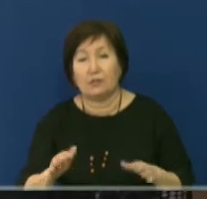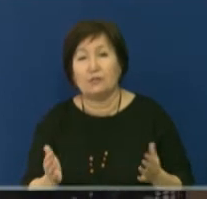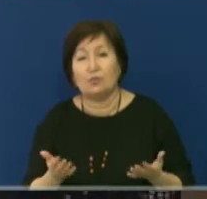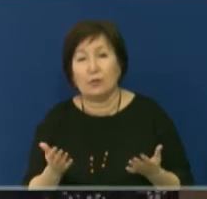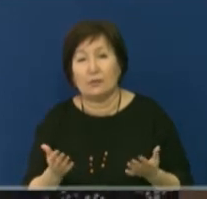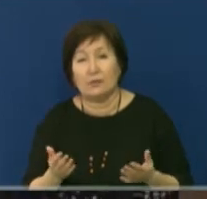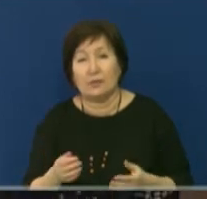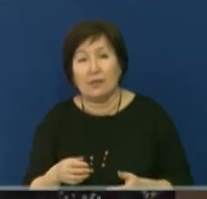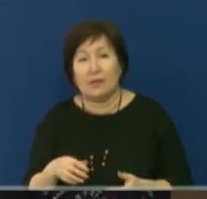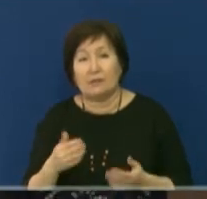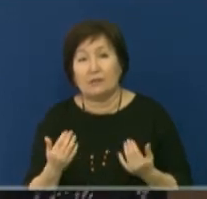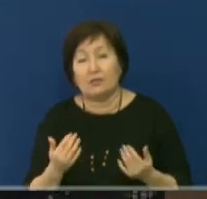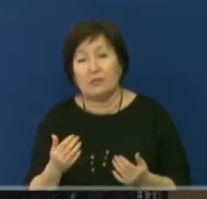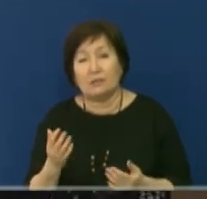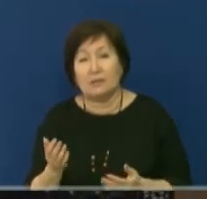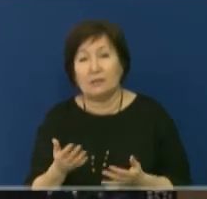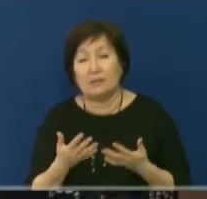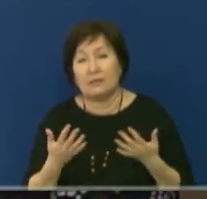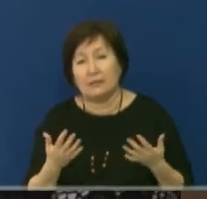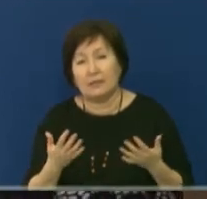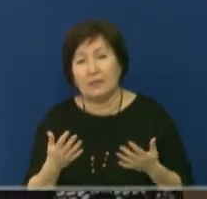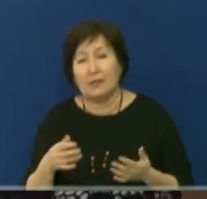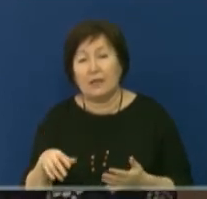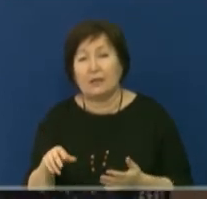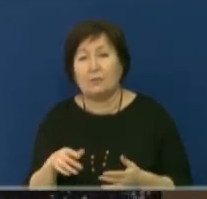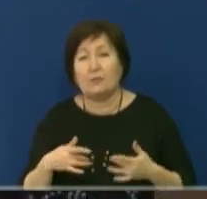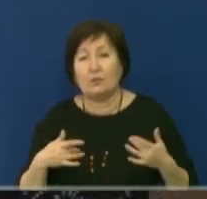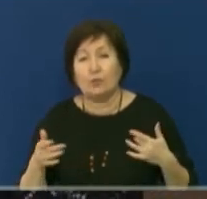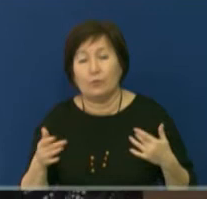количество номеров, вокальных, ансамблевых, с других